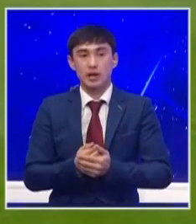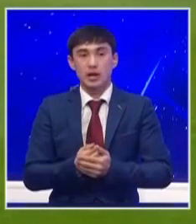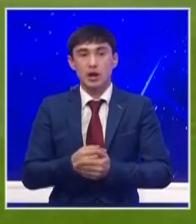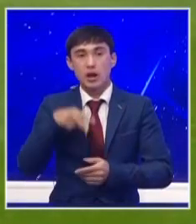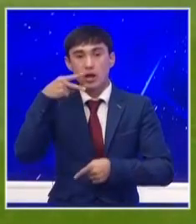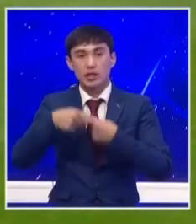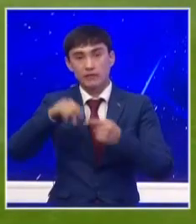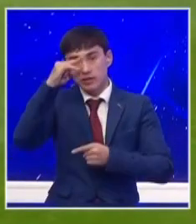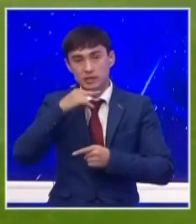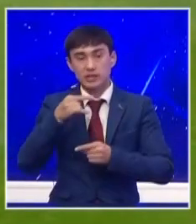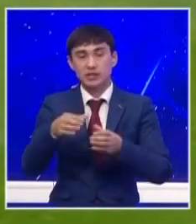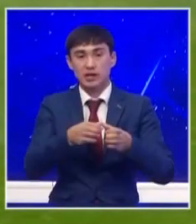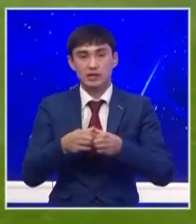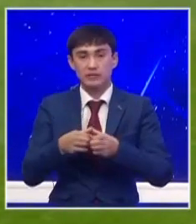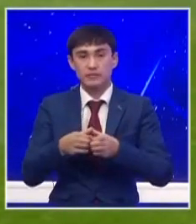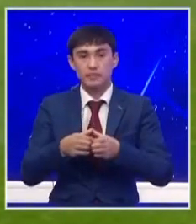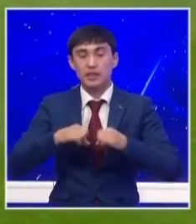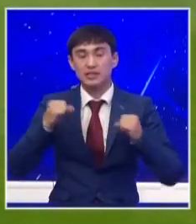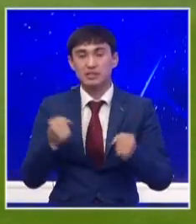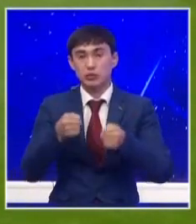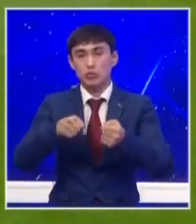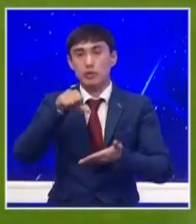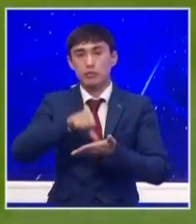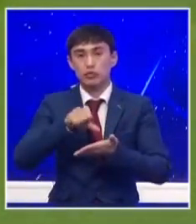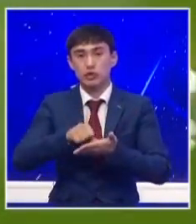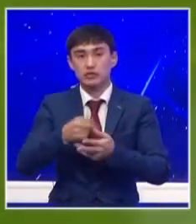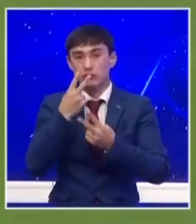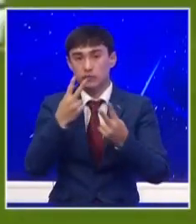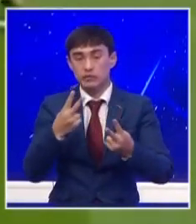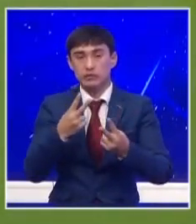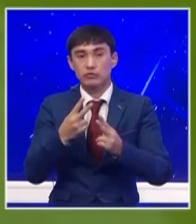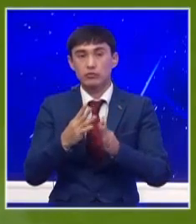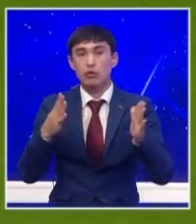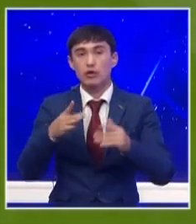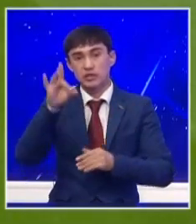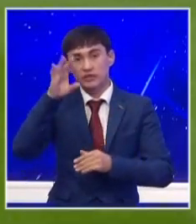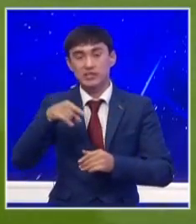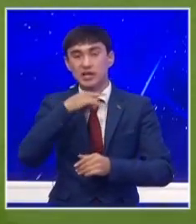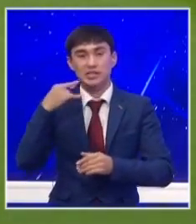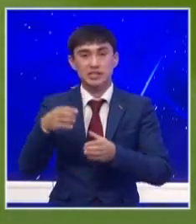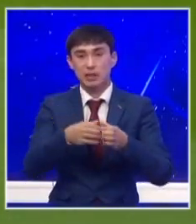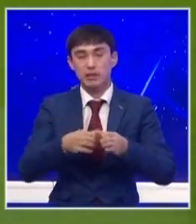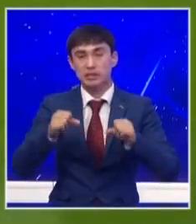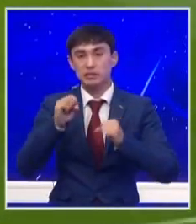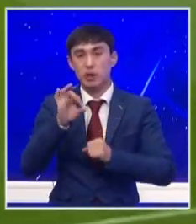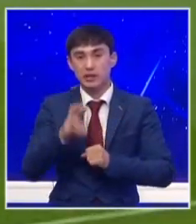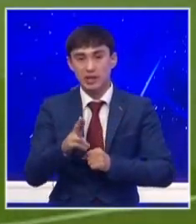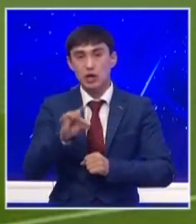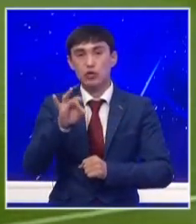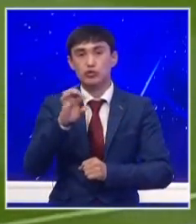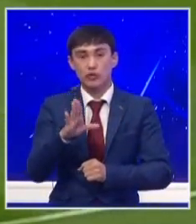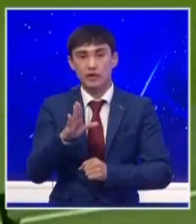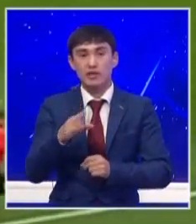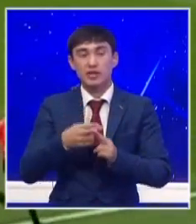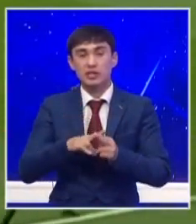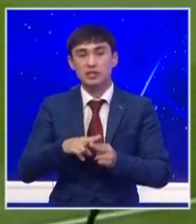легендарного Казахстанского коллектива в зимнем кубке премьер-лиги покажут своё мастерство не менее известные российские команды Спартак Ростов а также